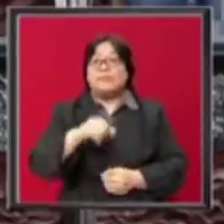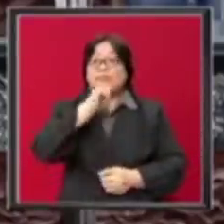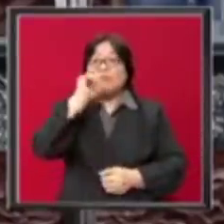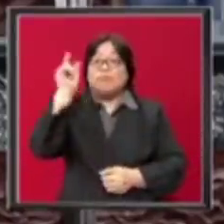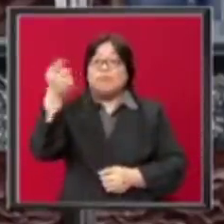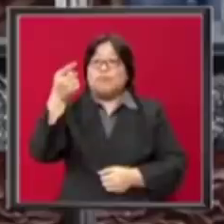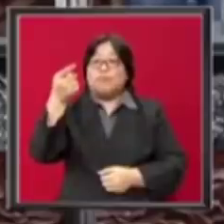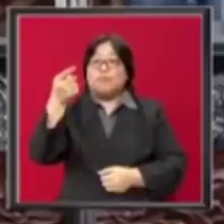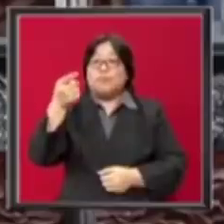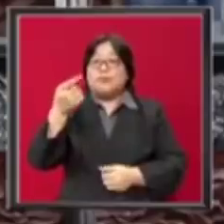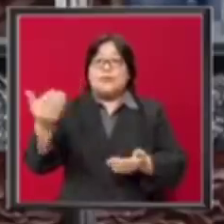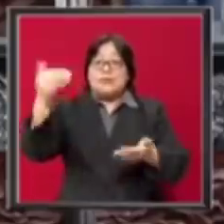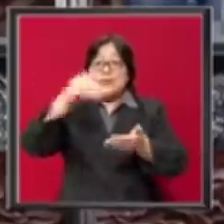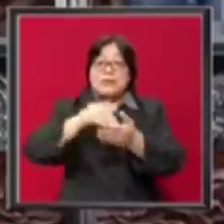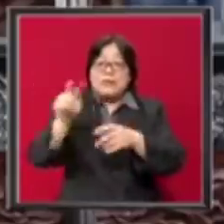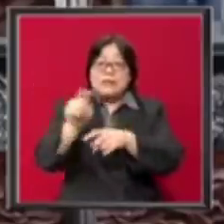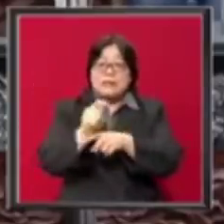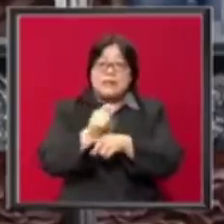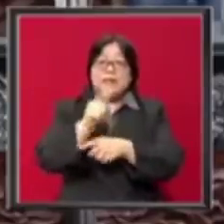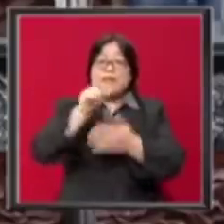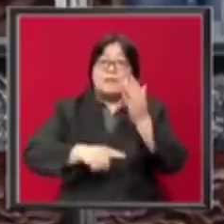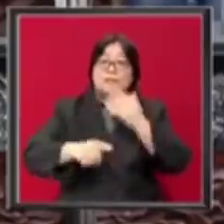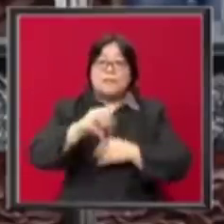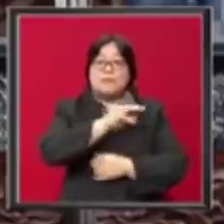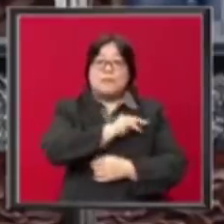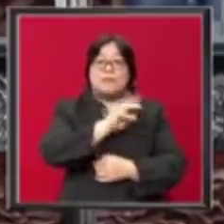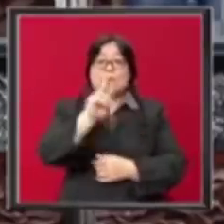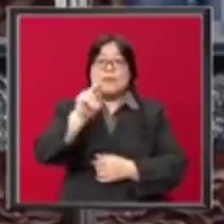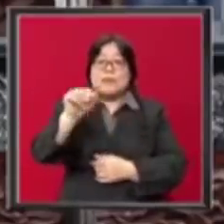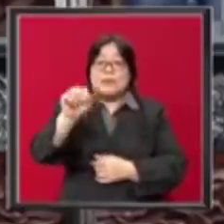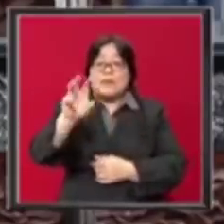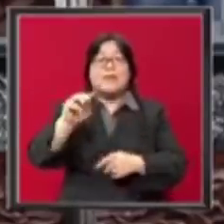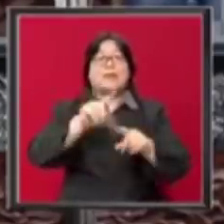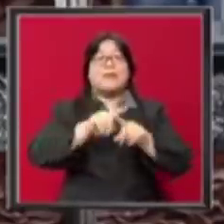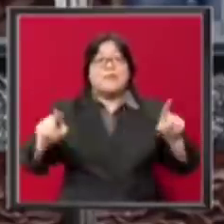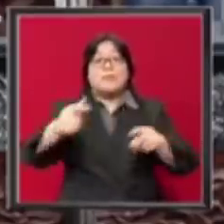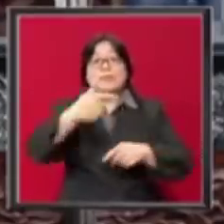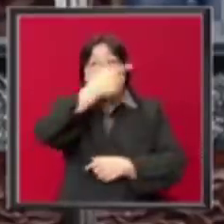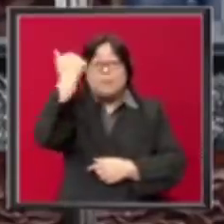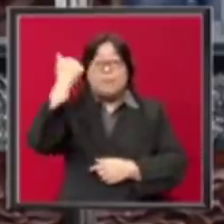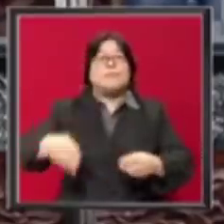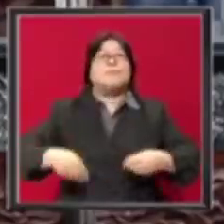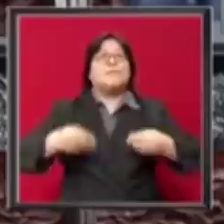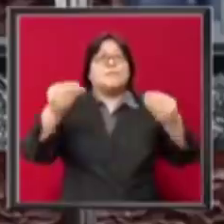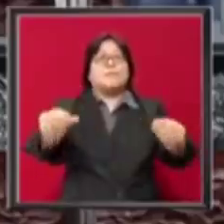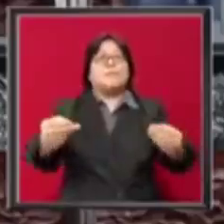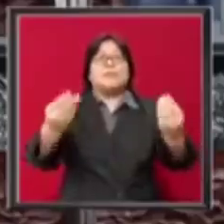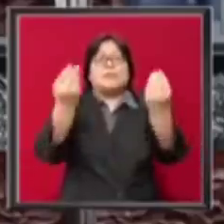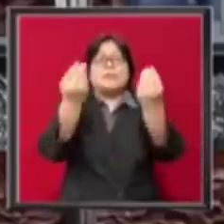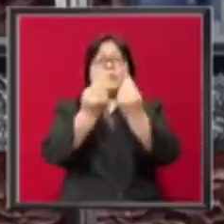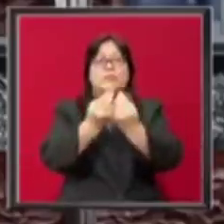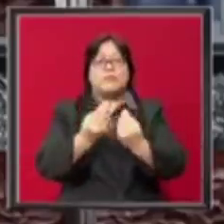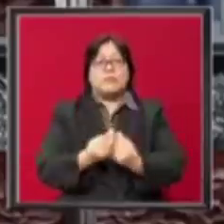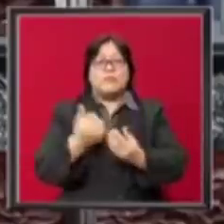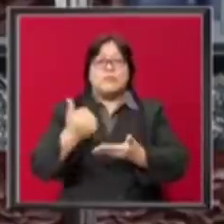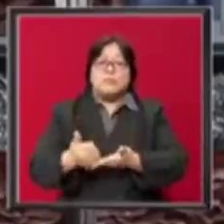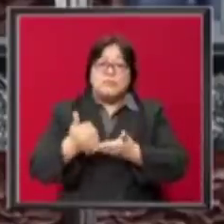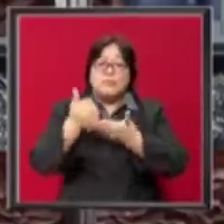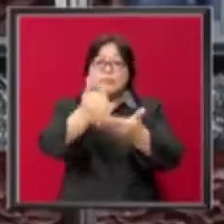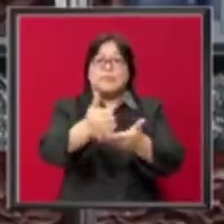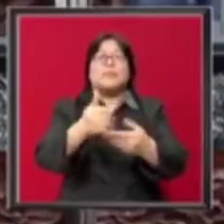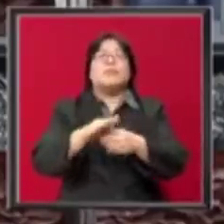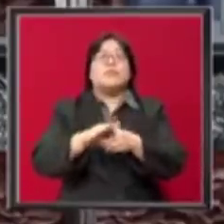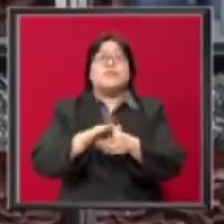bukan sahaja dengan retraining seperti yang ditekankan oleh Kementerian Sumber Manusia, tapi ialah kerana memberikan jumlah bantuan